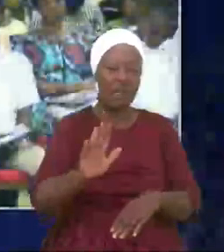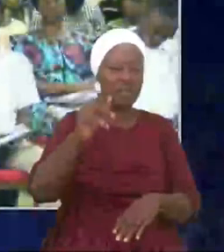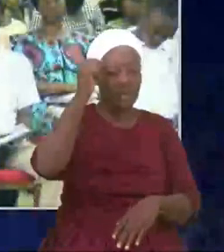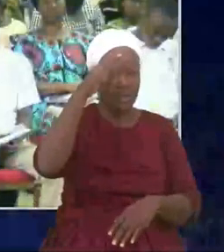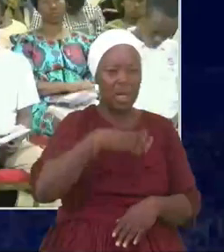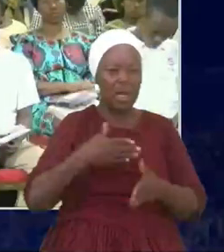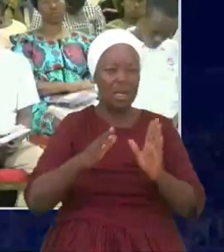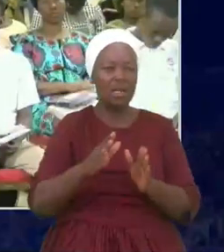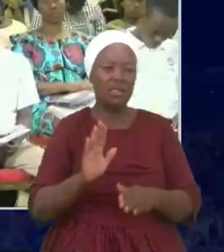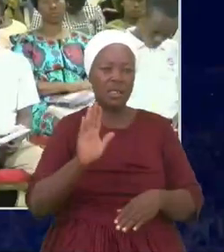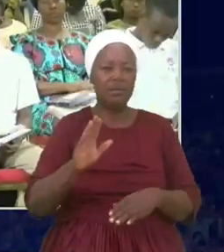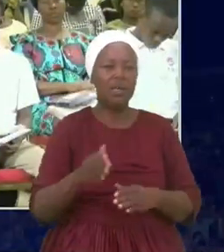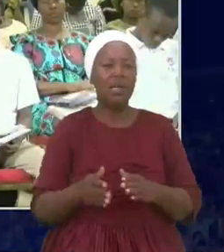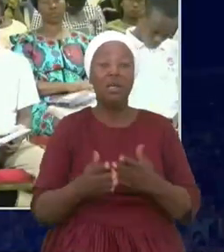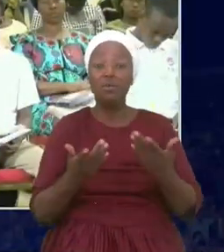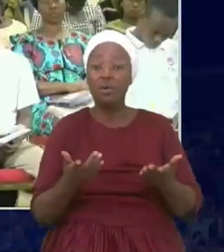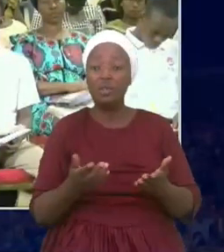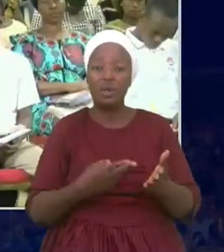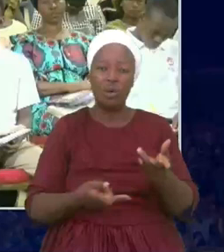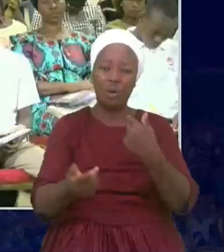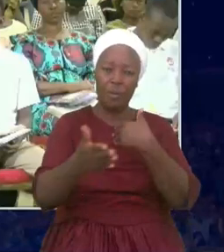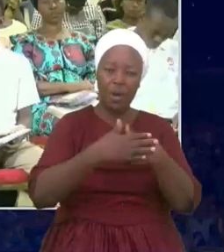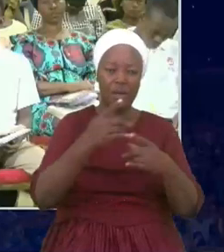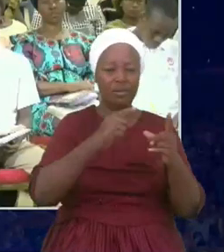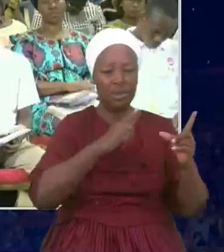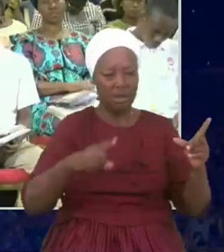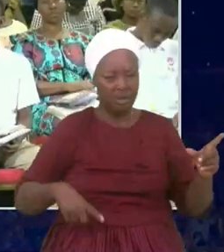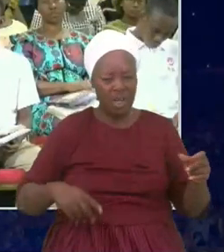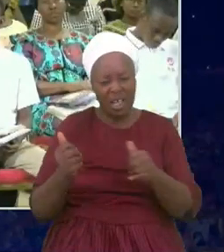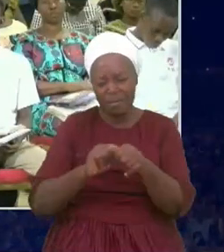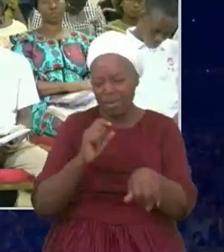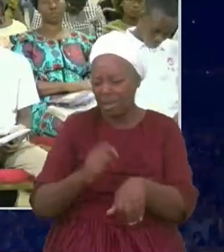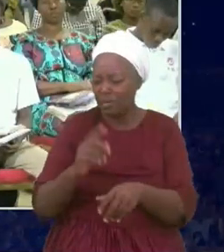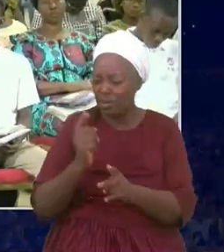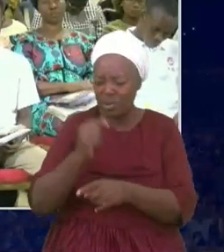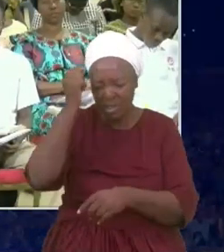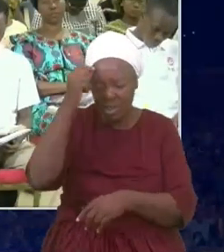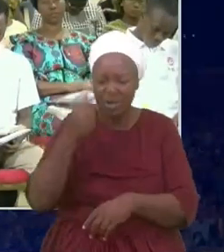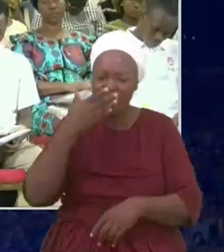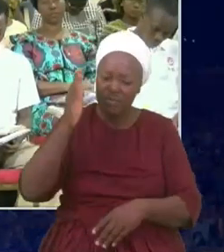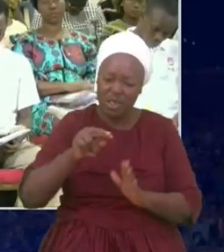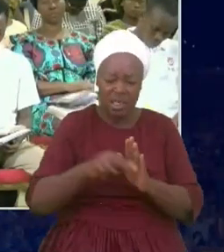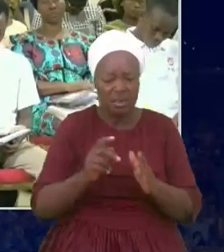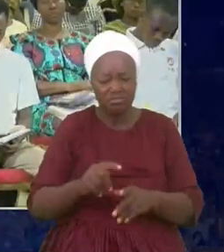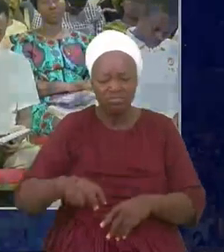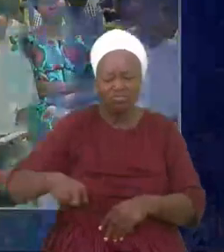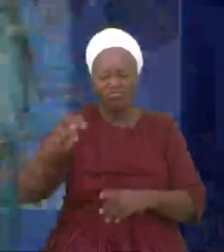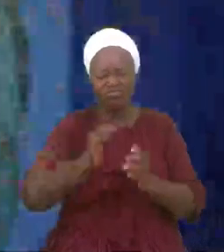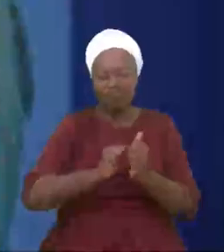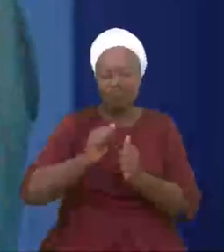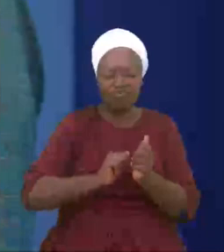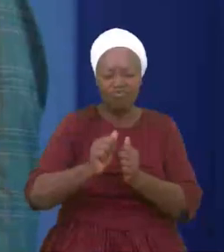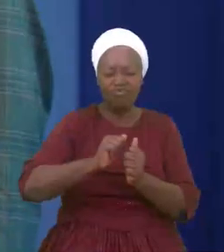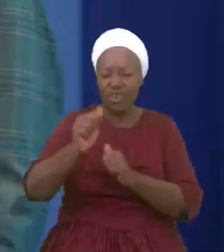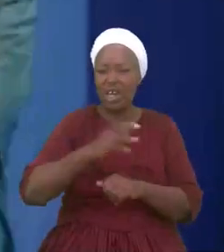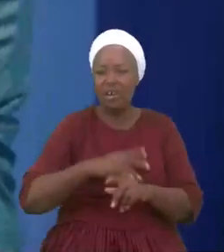et l'homme d'iniquité ses pensées qu'il retourne à l'Éternel à tout moment que quelqu'un fait